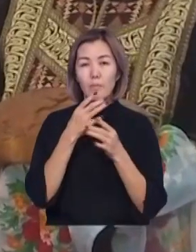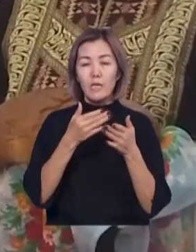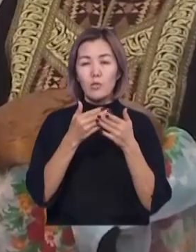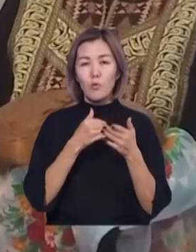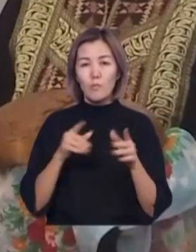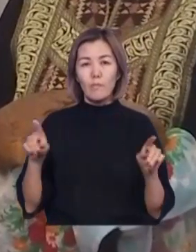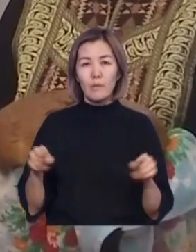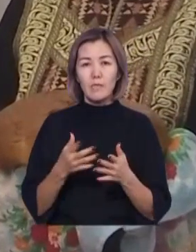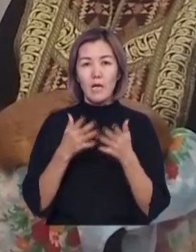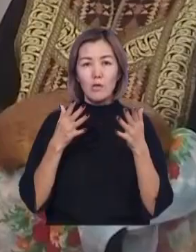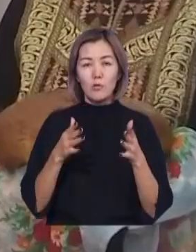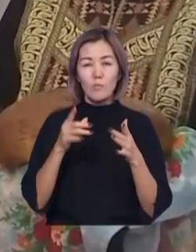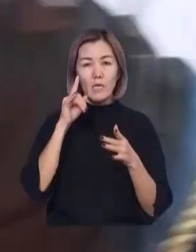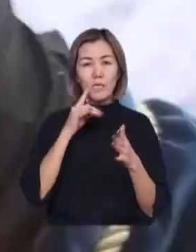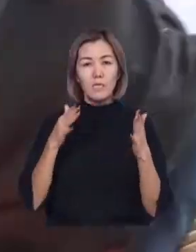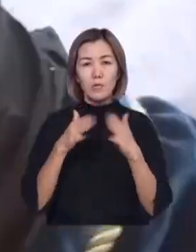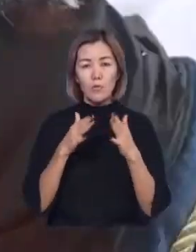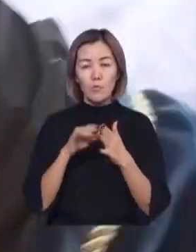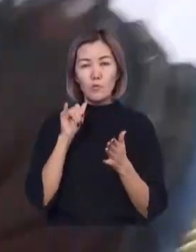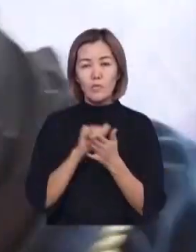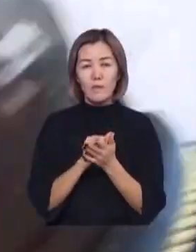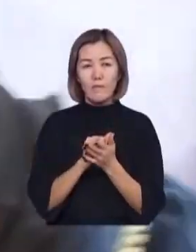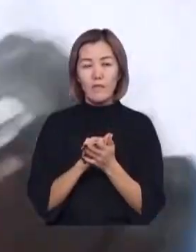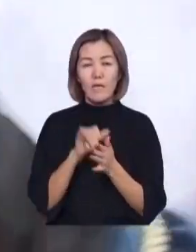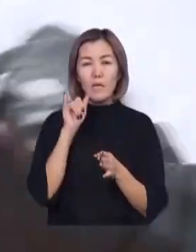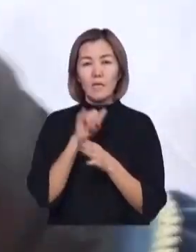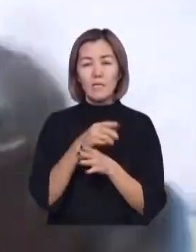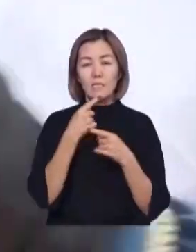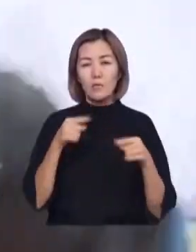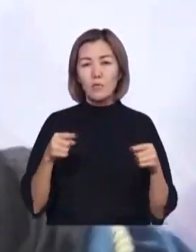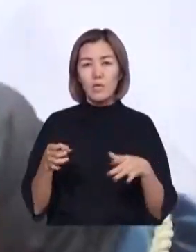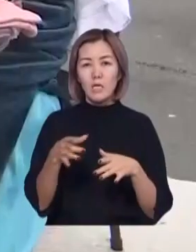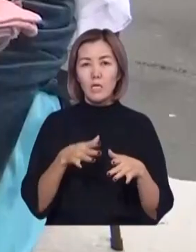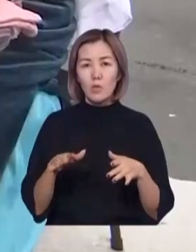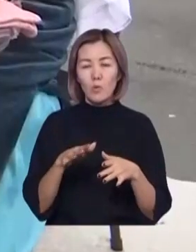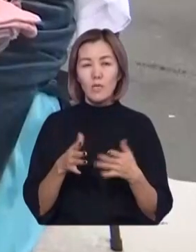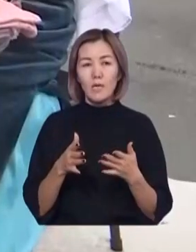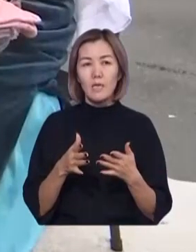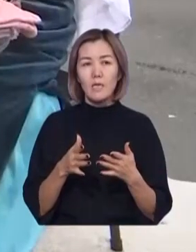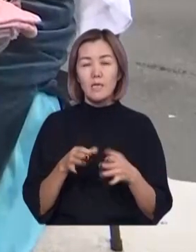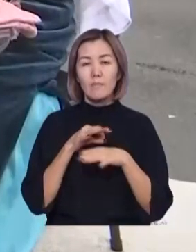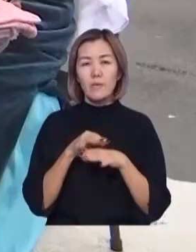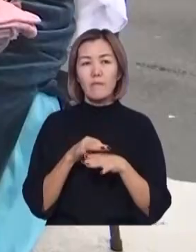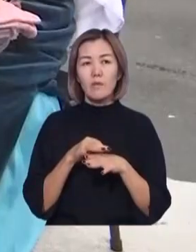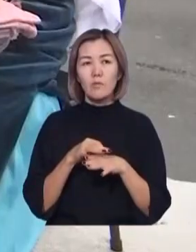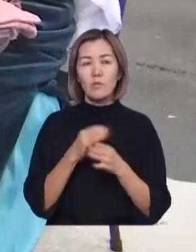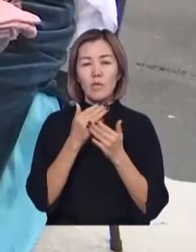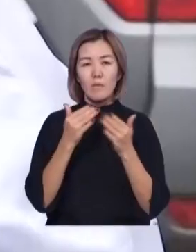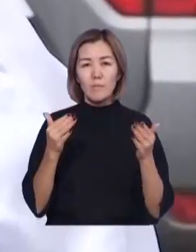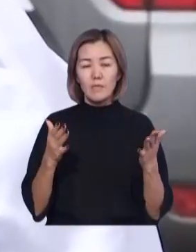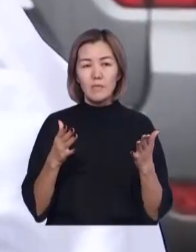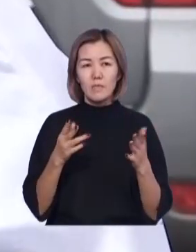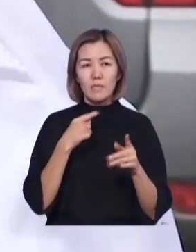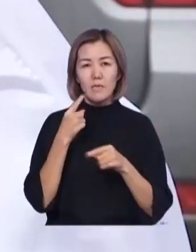была возведена огромная юрта в котором приветствовали гостей из других регионов для них также был проведён небольшой обзор национальной